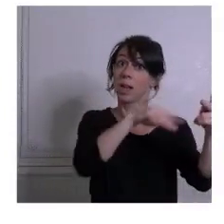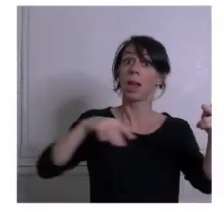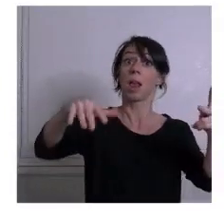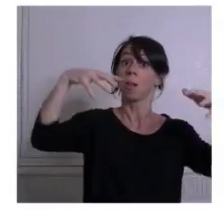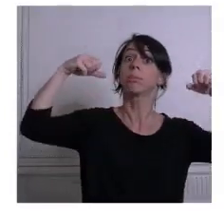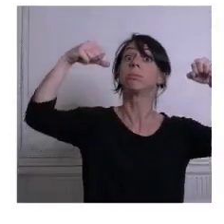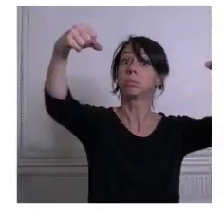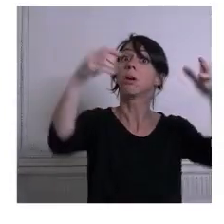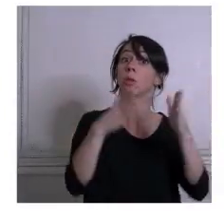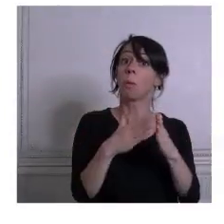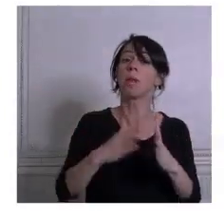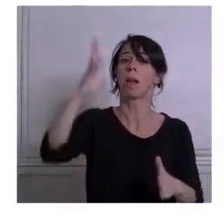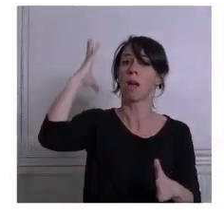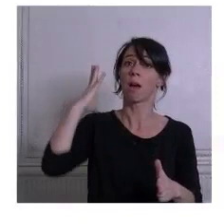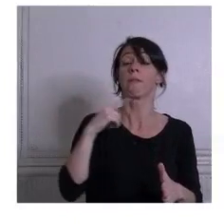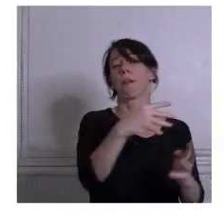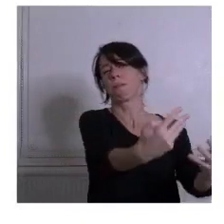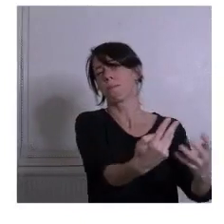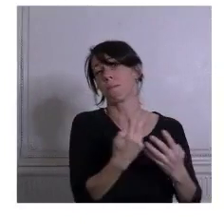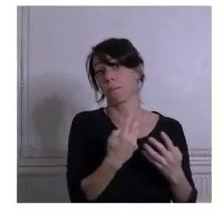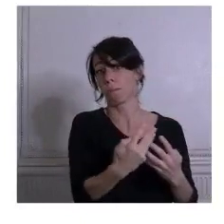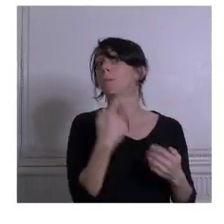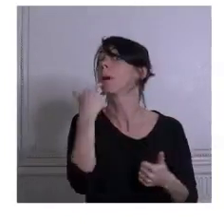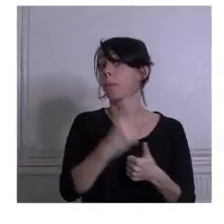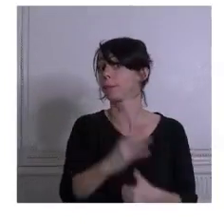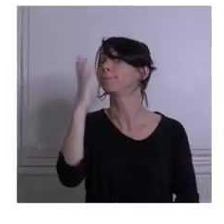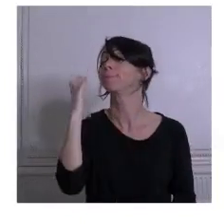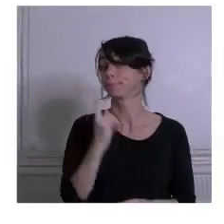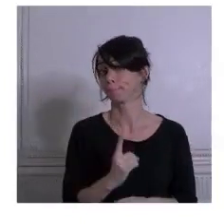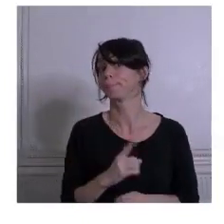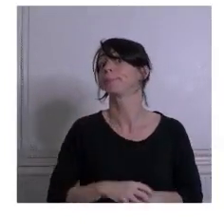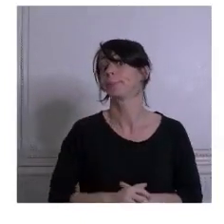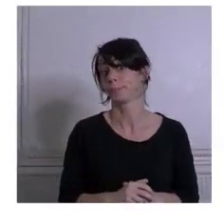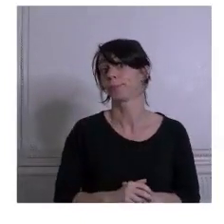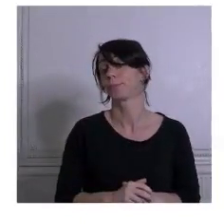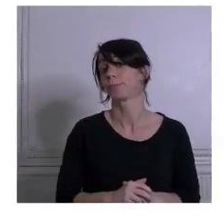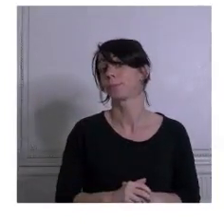et puis, un petit dernier clin d'œil... Au cas où, par hasard, vous connaissiez